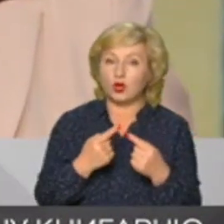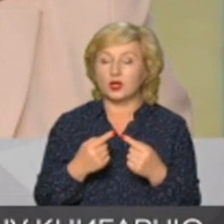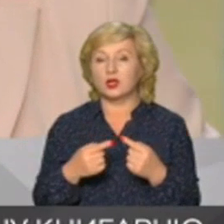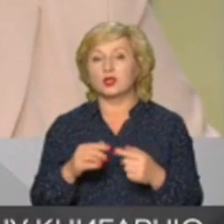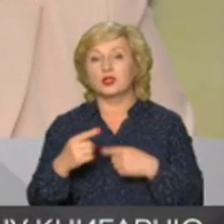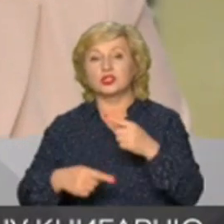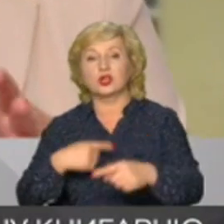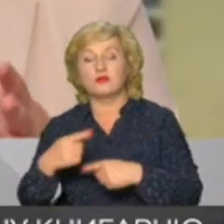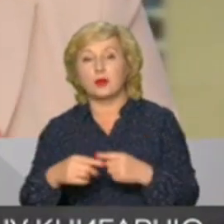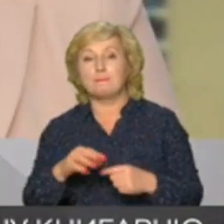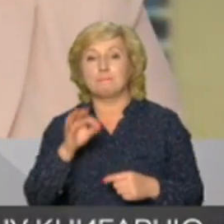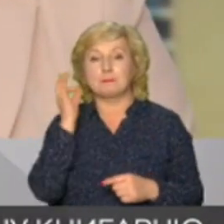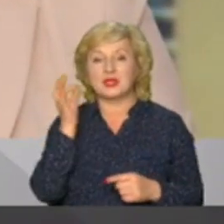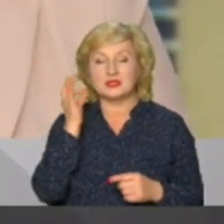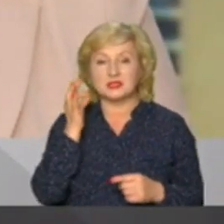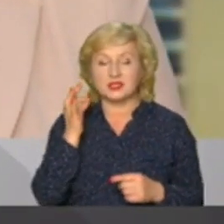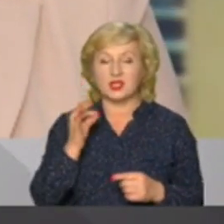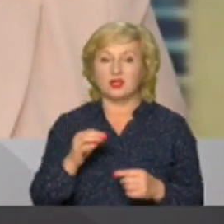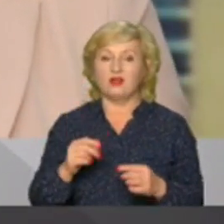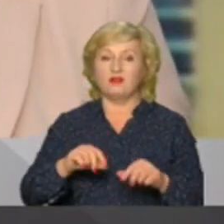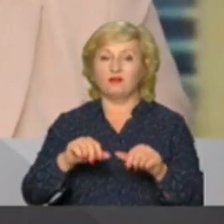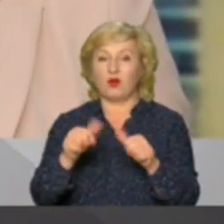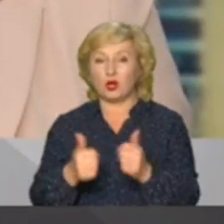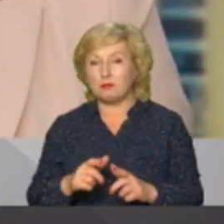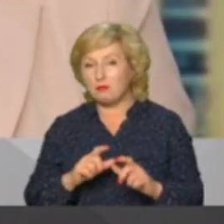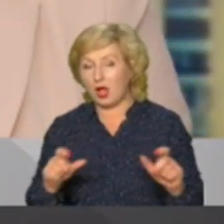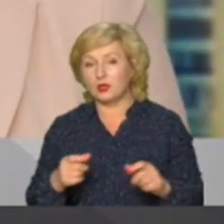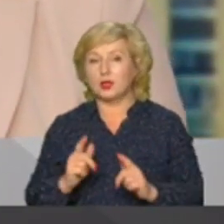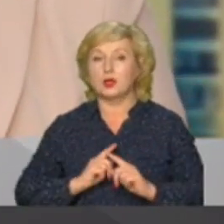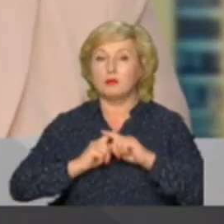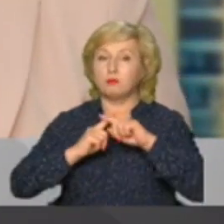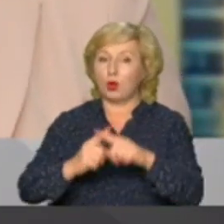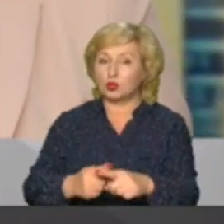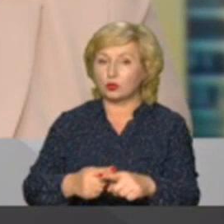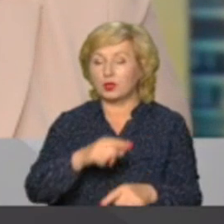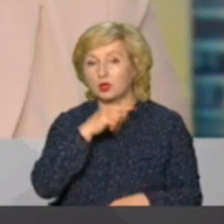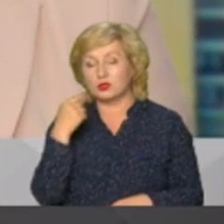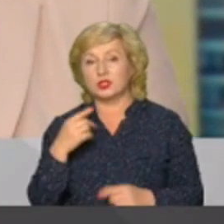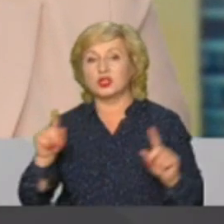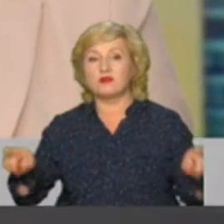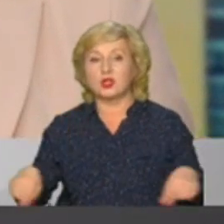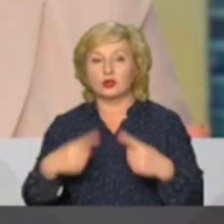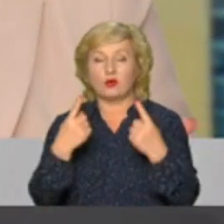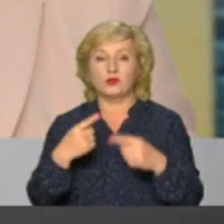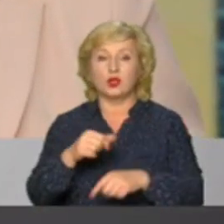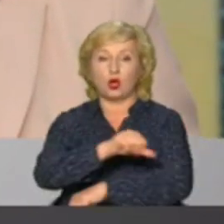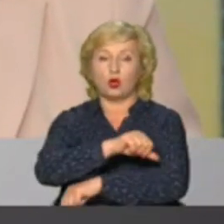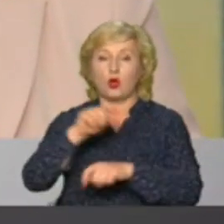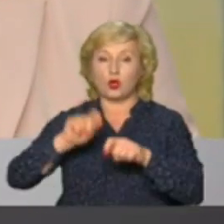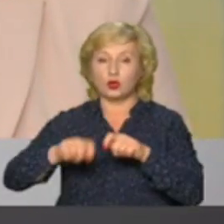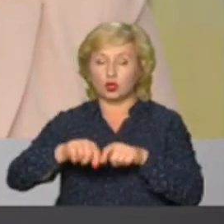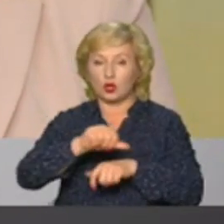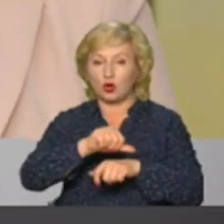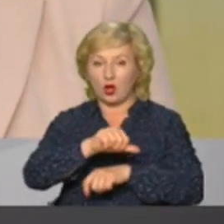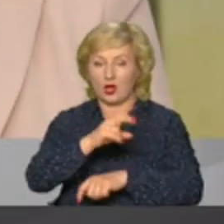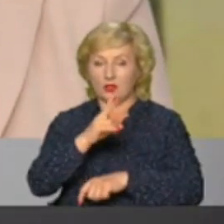черговий мінський формат, на якісь поступки Росії, чи коли в нас остаточно вже будуть відновлені контроль над кордоном, ми будемо розуміти, що все, війна